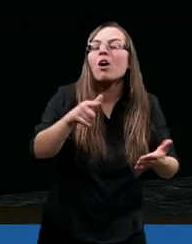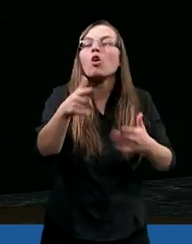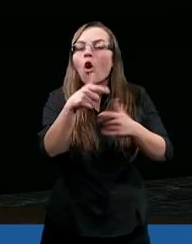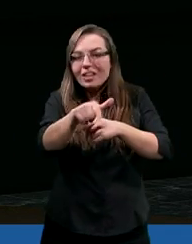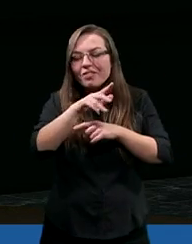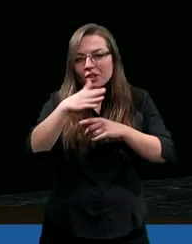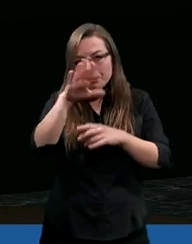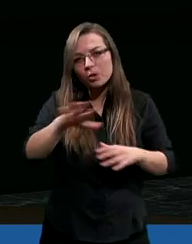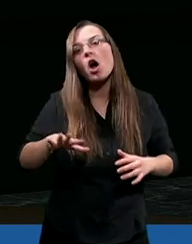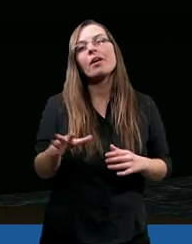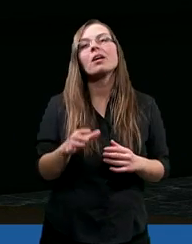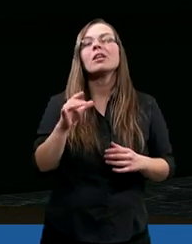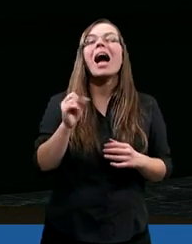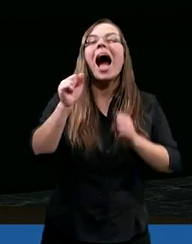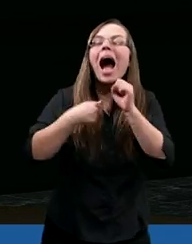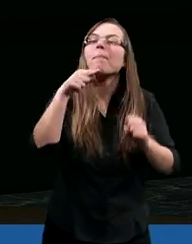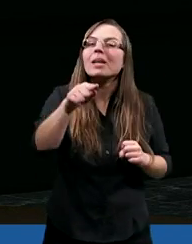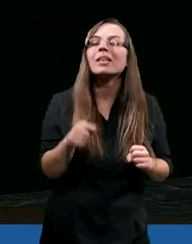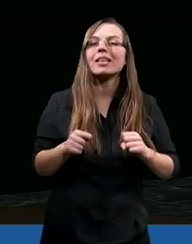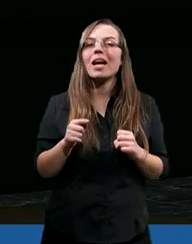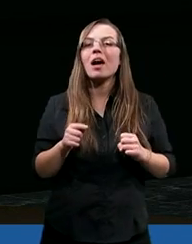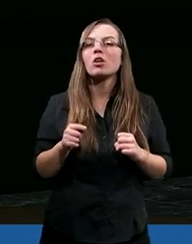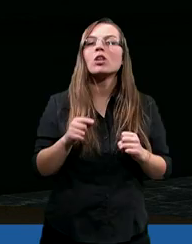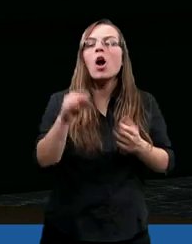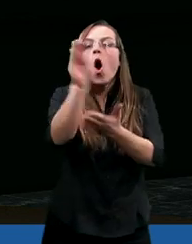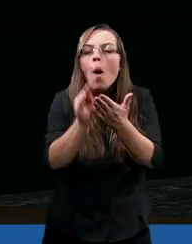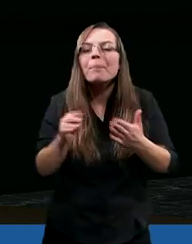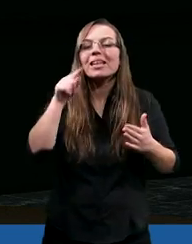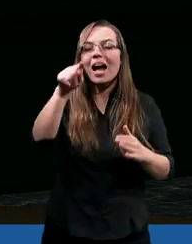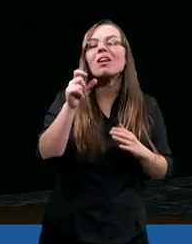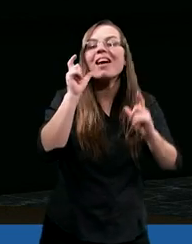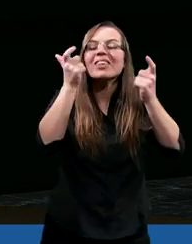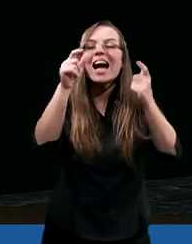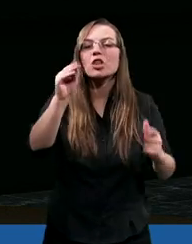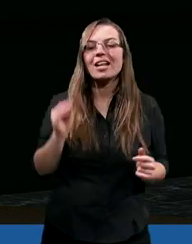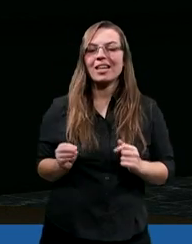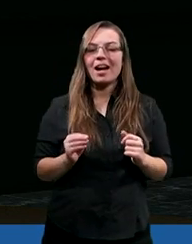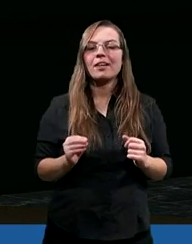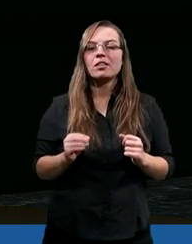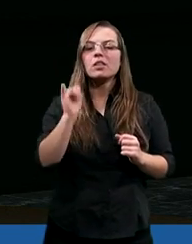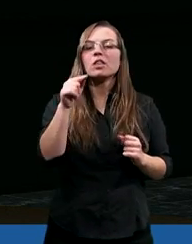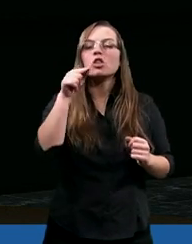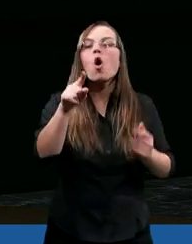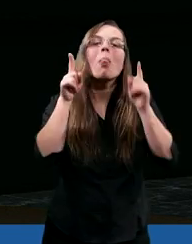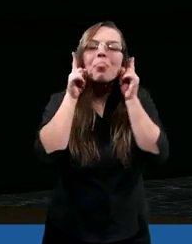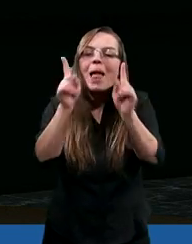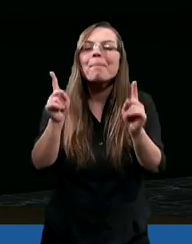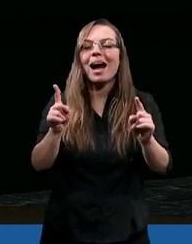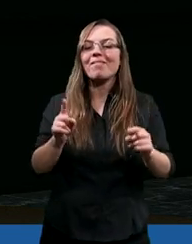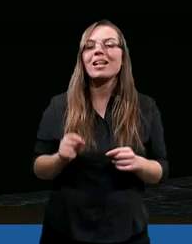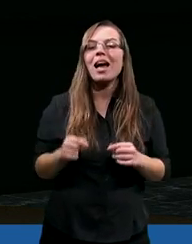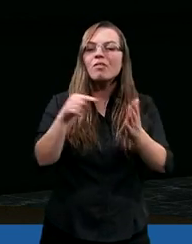Bożych? I kulisy, że opisał całe tego zdarzenia. To naprawdę jest